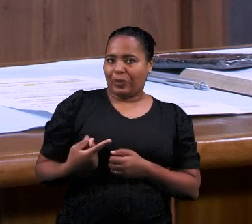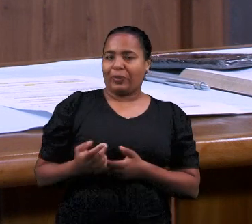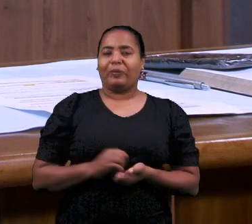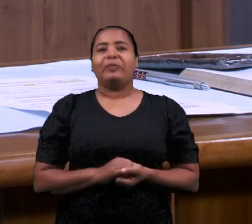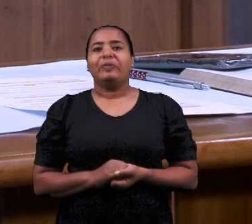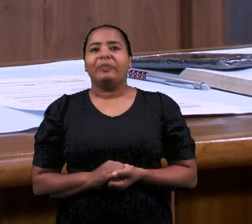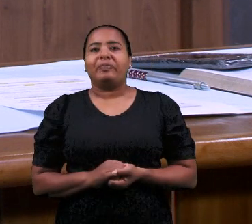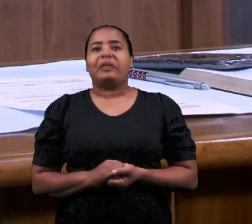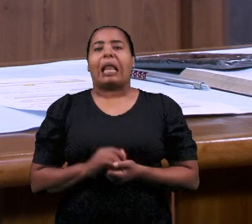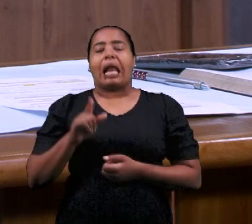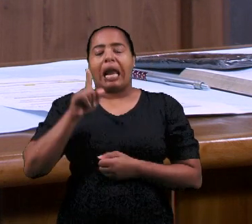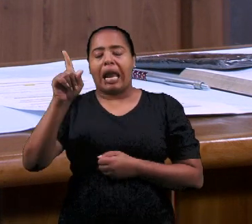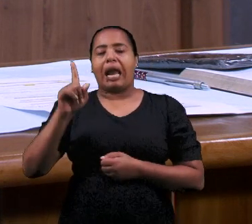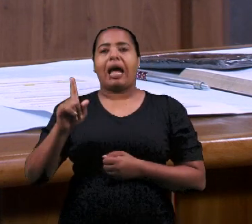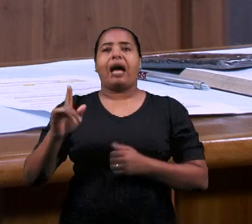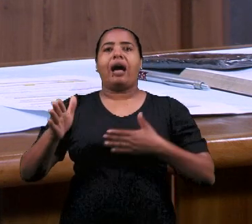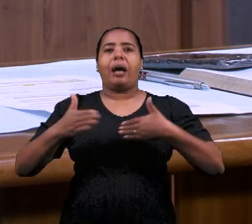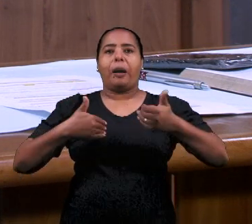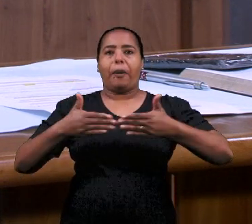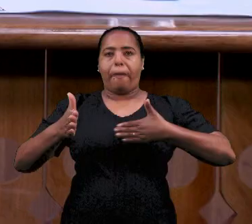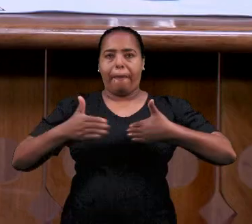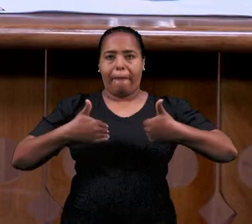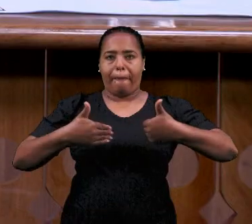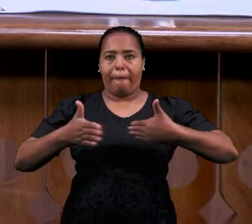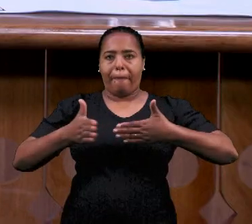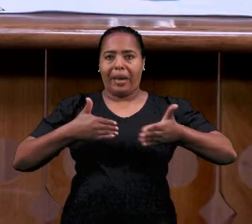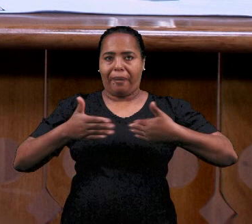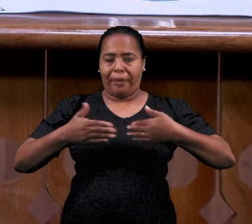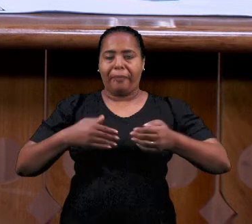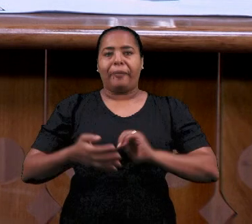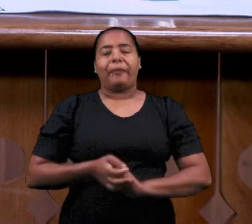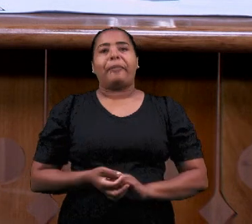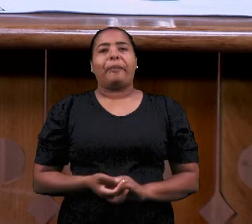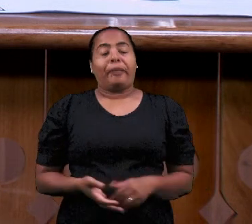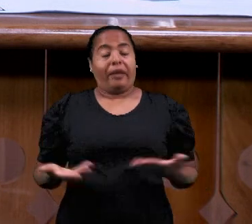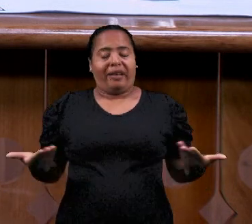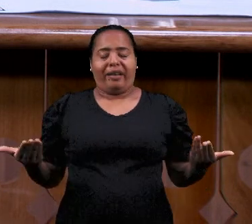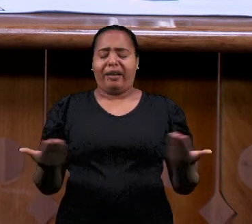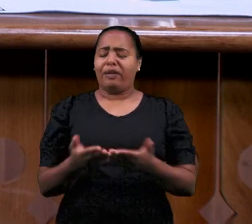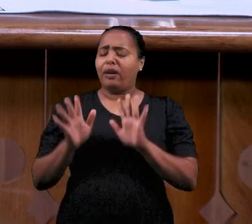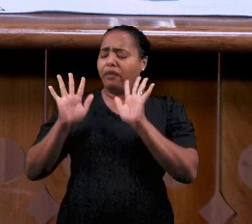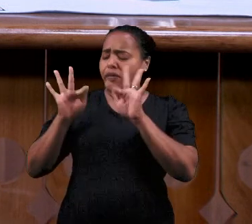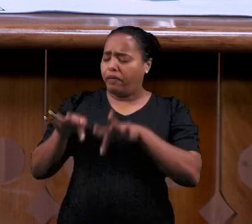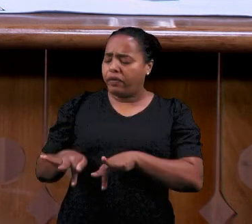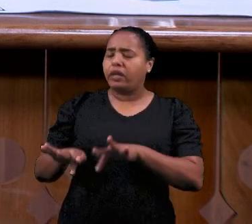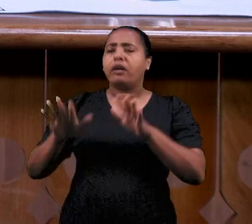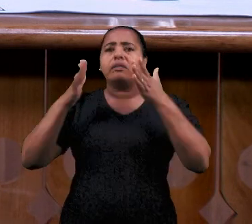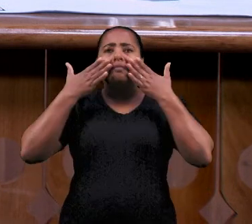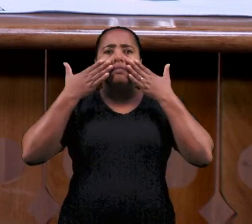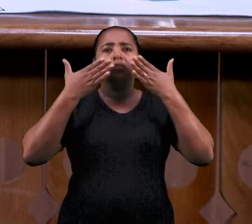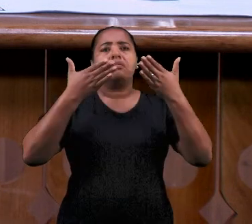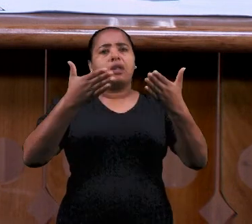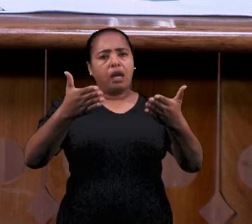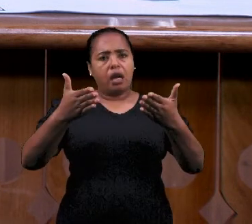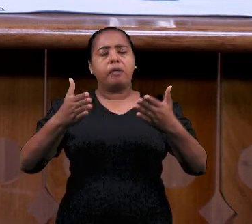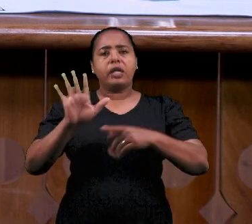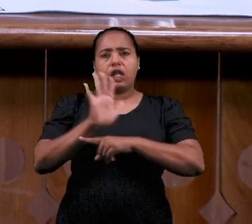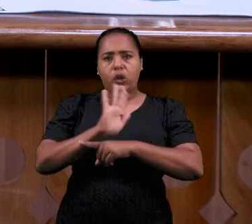l'Amérique centrale. Très bien, mes frères, nous arrivons à la partie finale de cette présentation des vidéos, mais nous